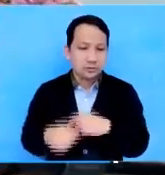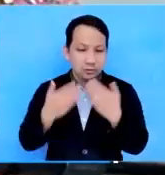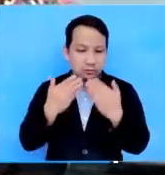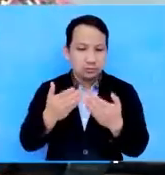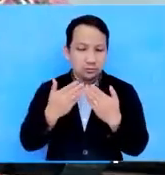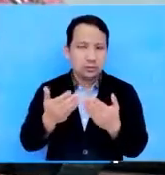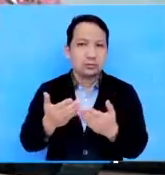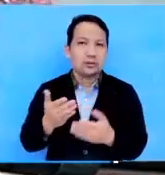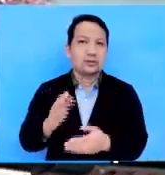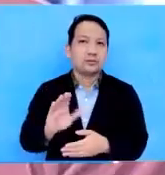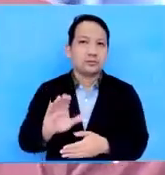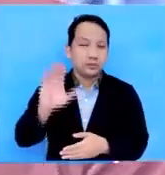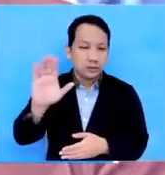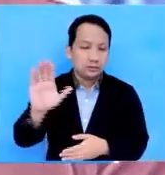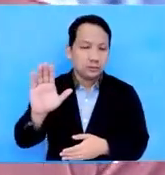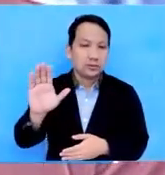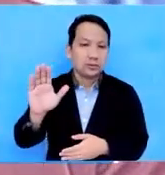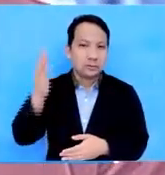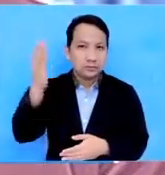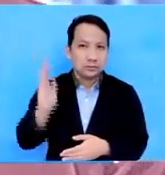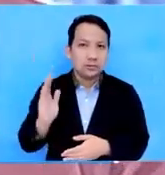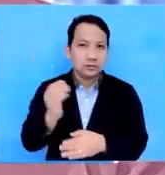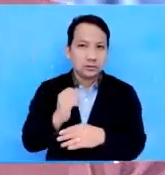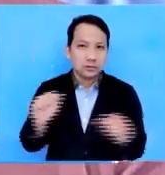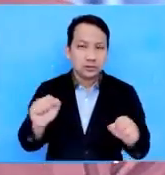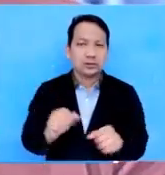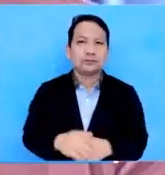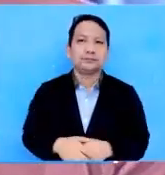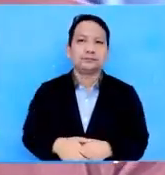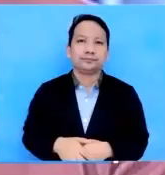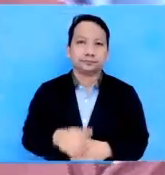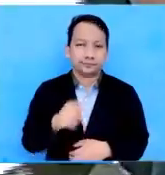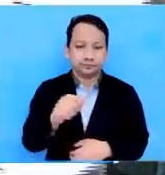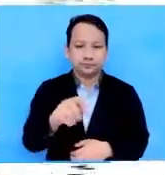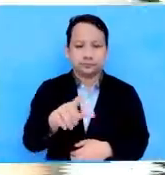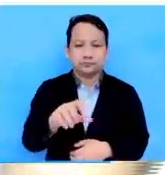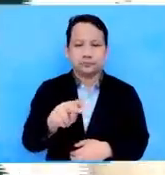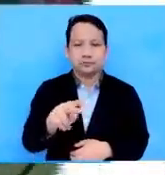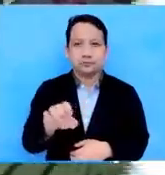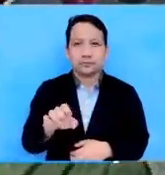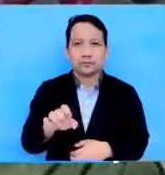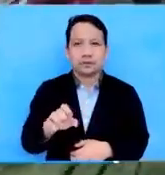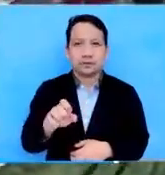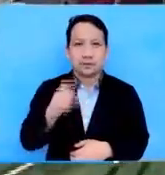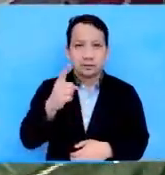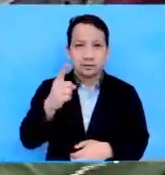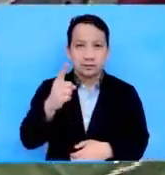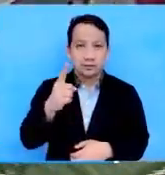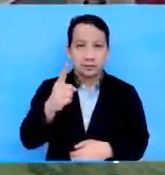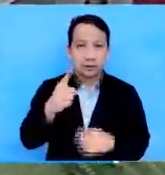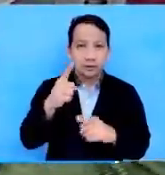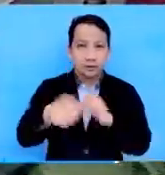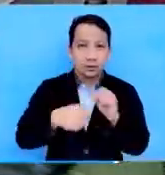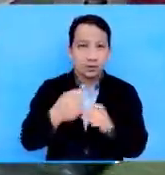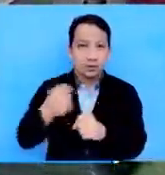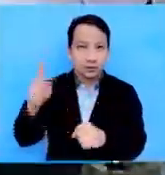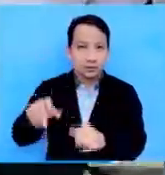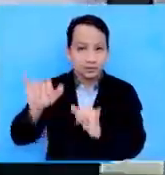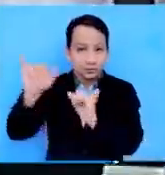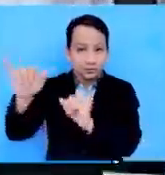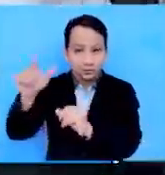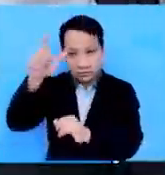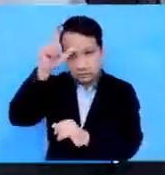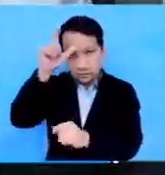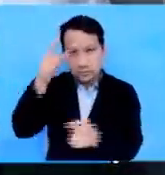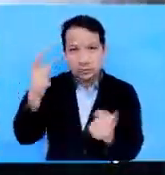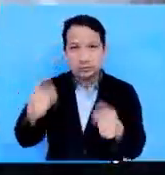na niligtas po sila. Si Arlene naman na isa't kalahating taon pa lang naninirahan sa Turkey nang mangyari ang lindol.